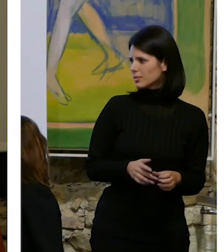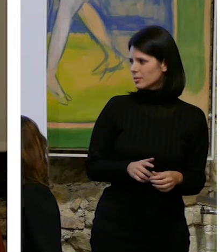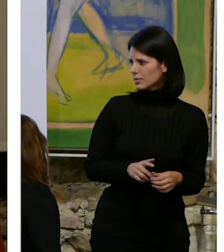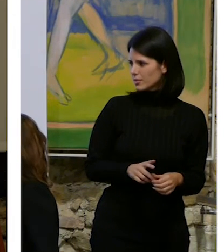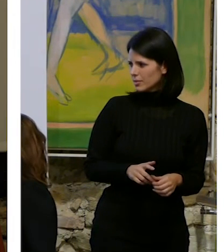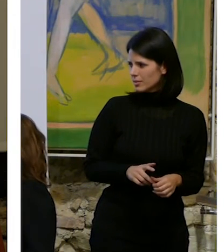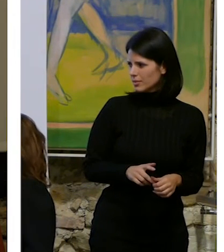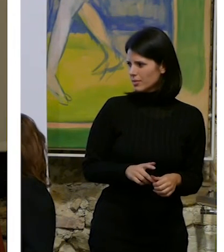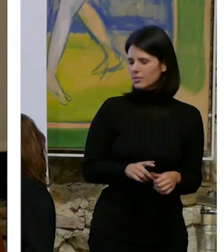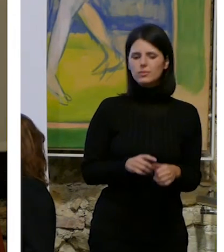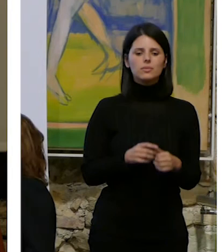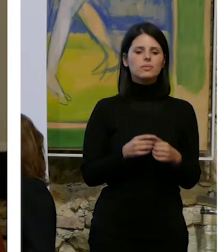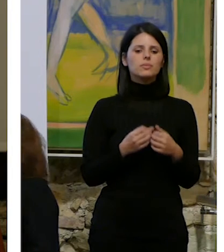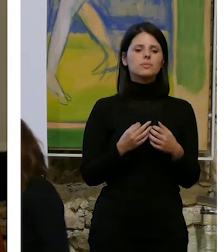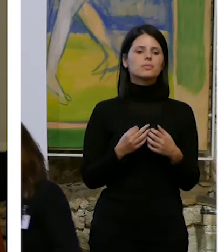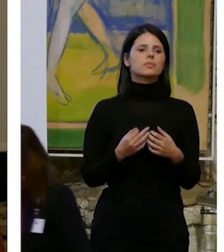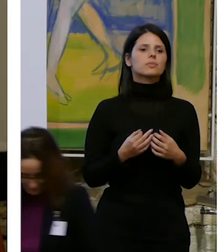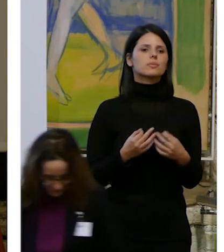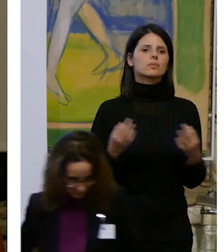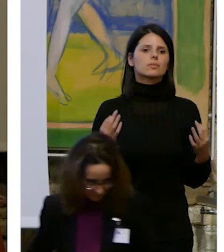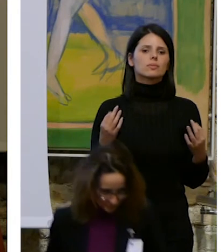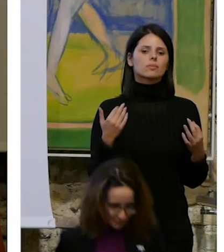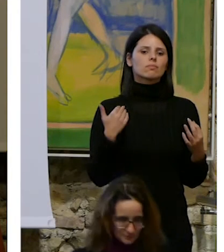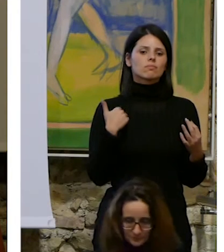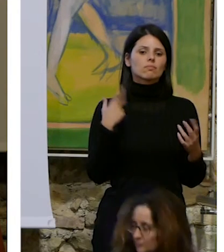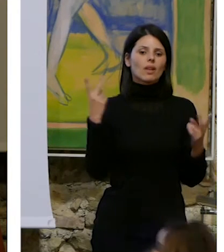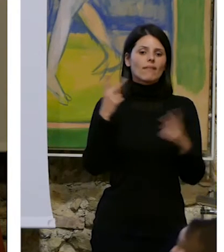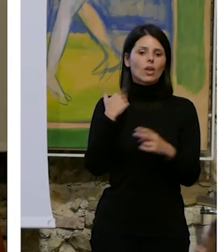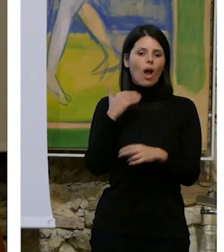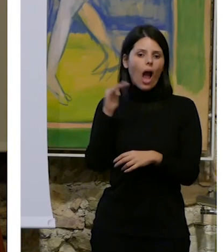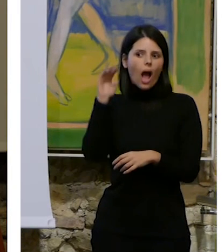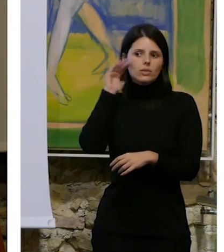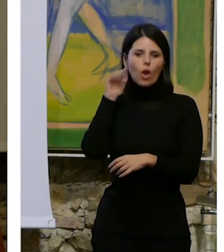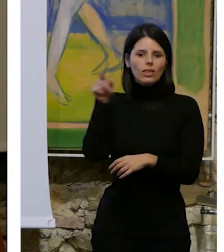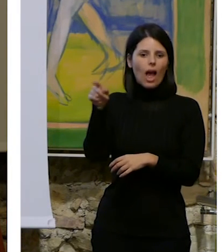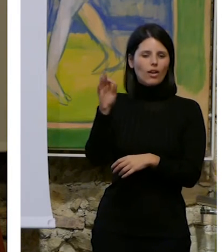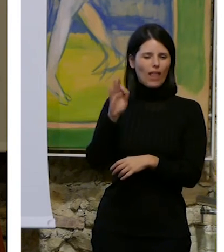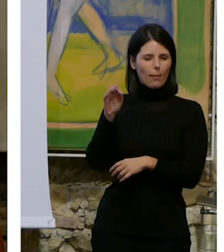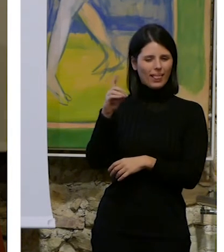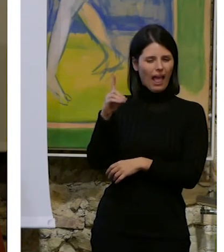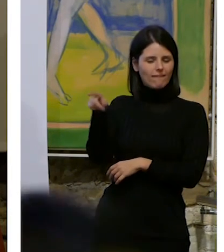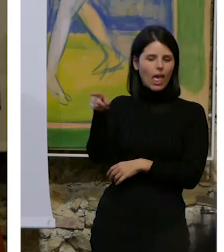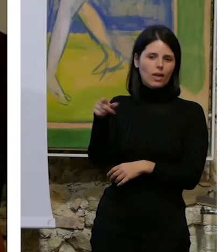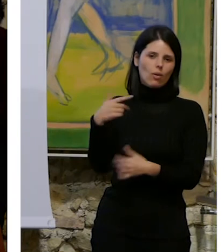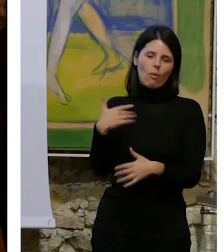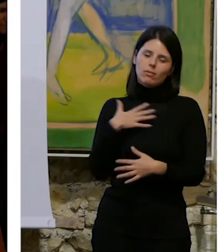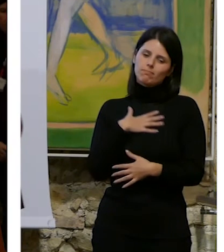cioè, giustamente. No, no. Ascoltare Filippo Daveri è sempre un piacere, perché